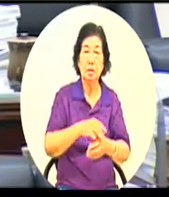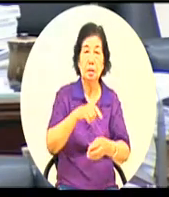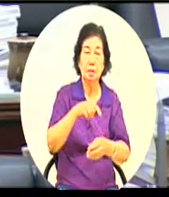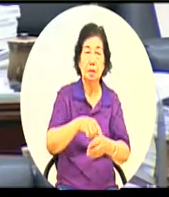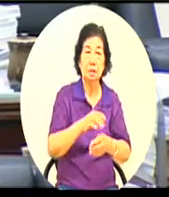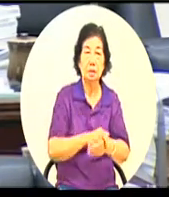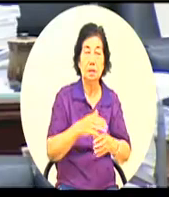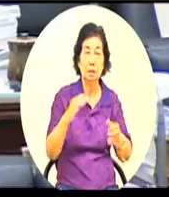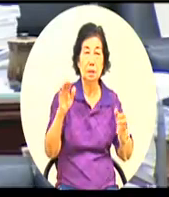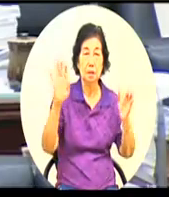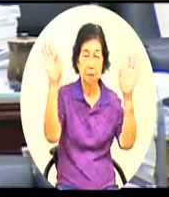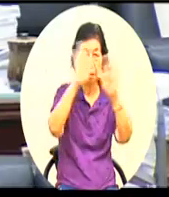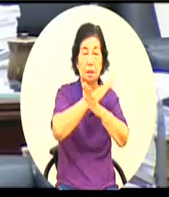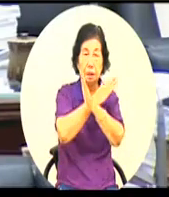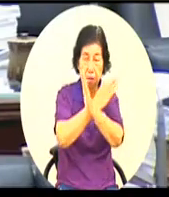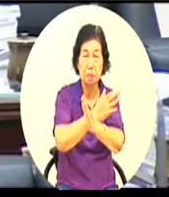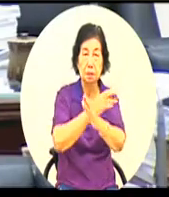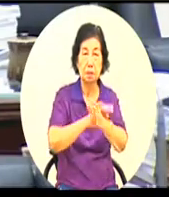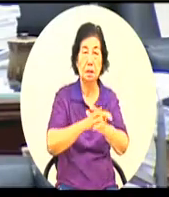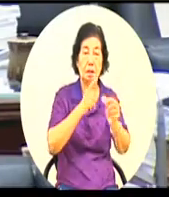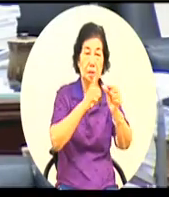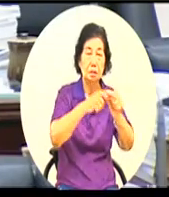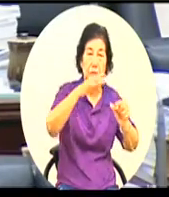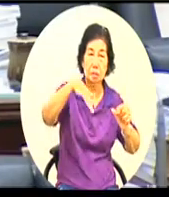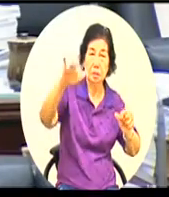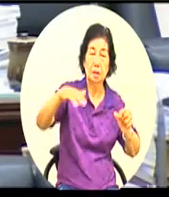啦，啊。